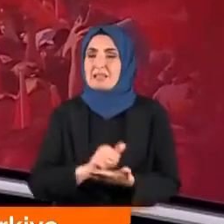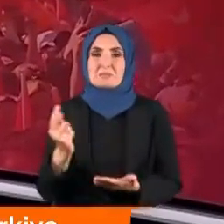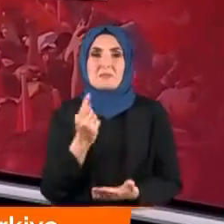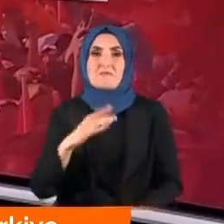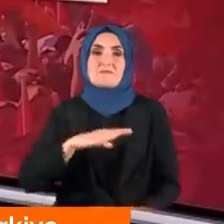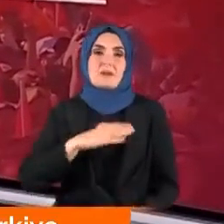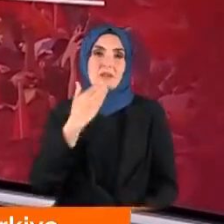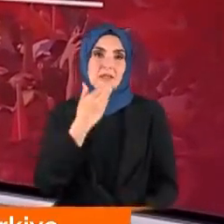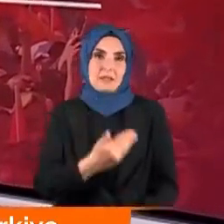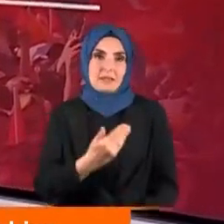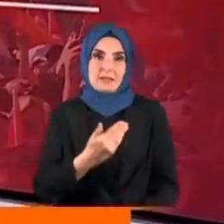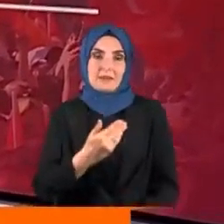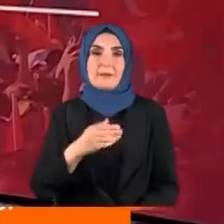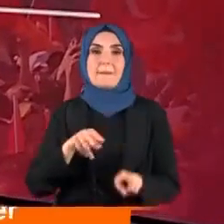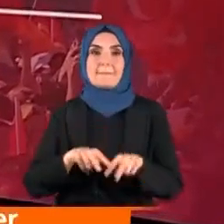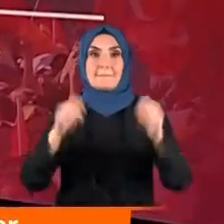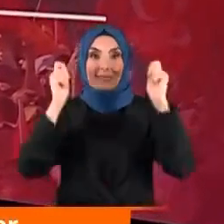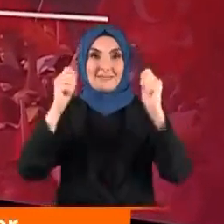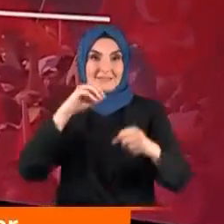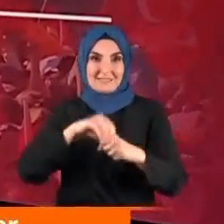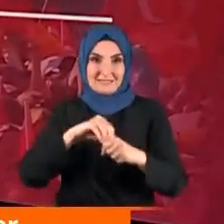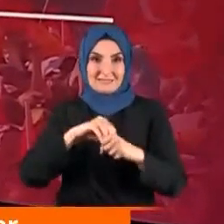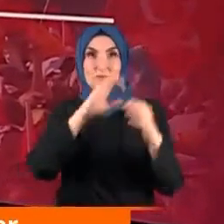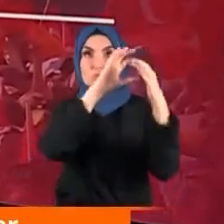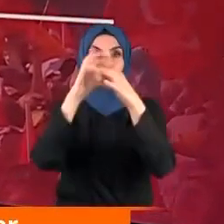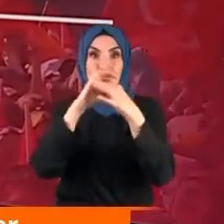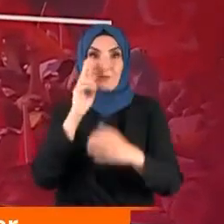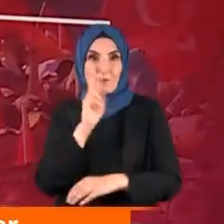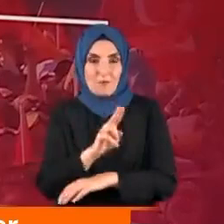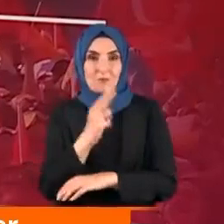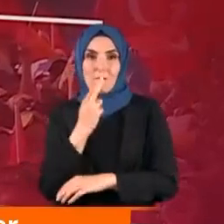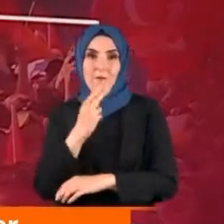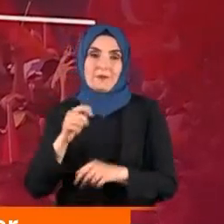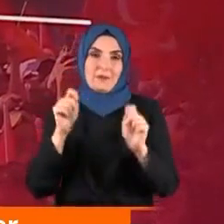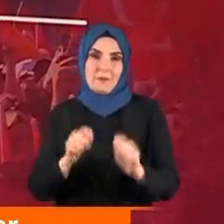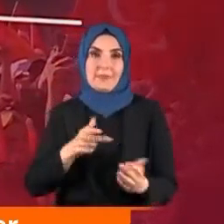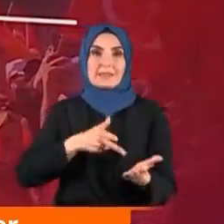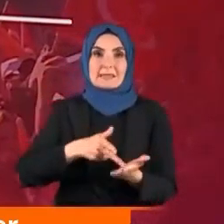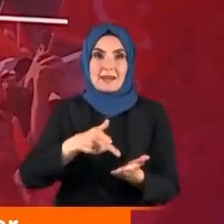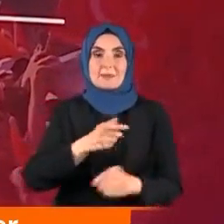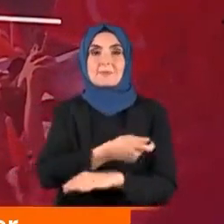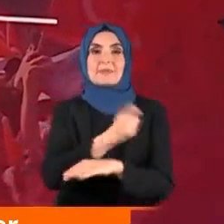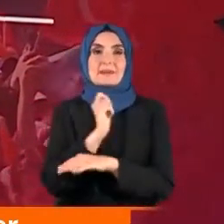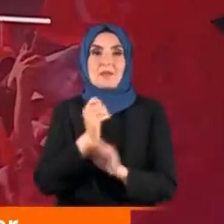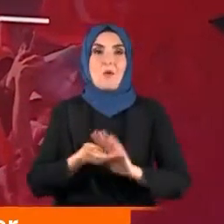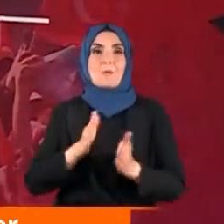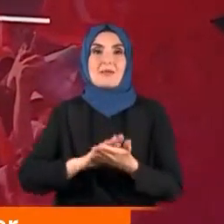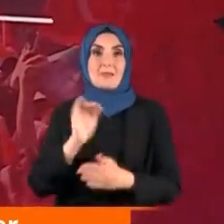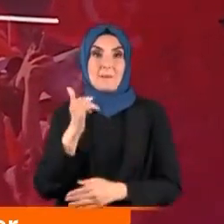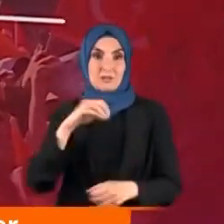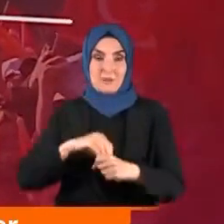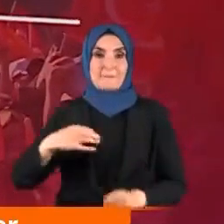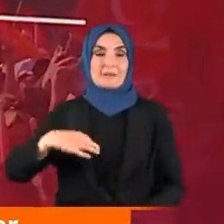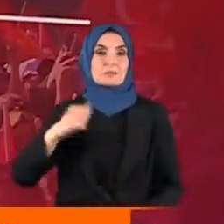pankartta yazılanları kalabalığa okudu. Cumhurbaşkanı Tarım Kredi Kooperatifi marketlerinde pazartesi günü başlayacak olan indirime de dikkat çekti